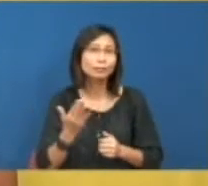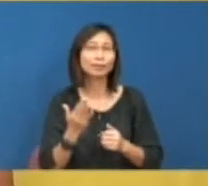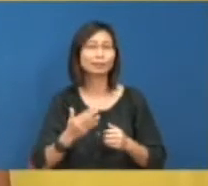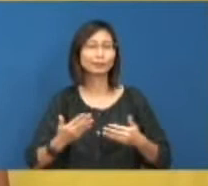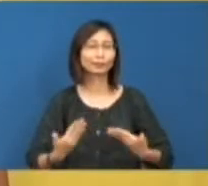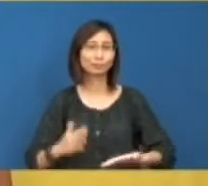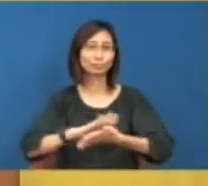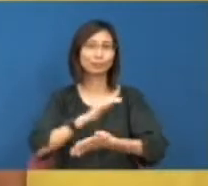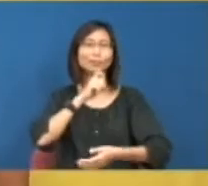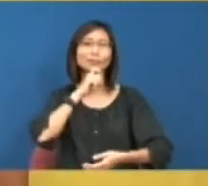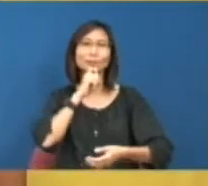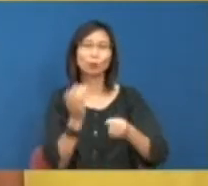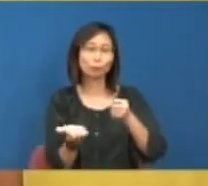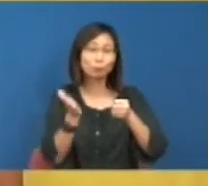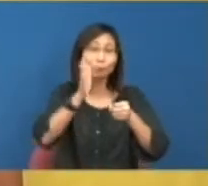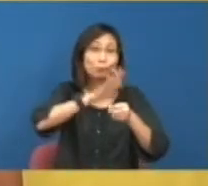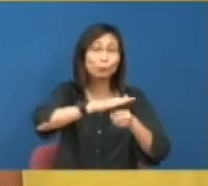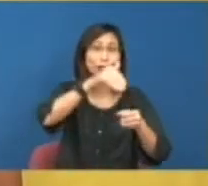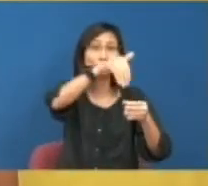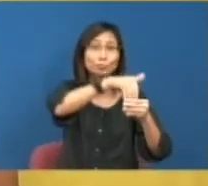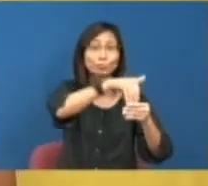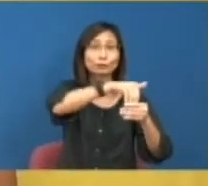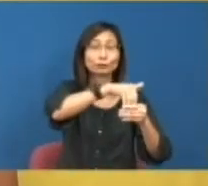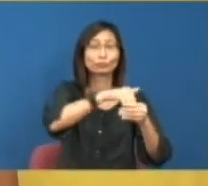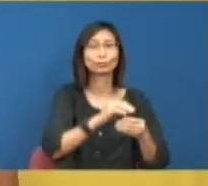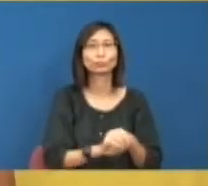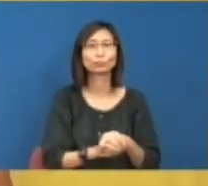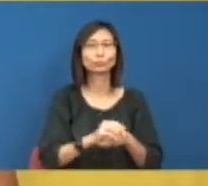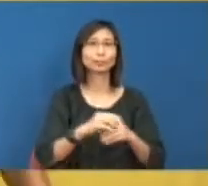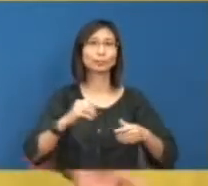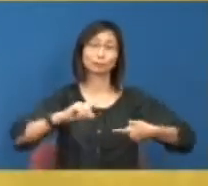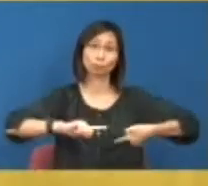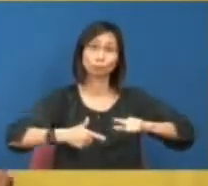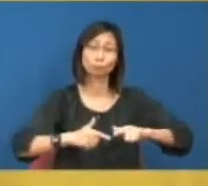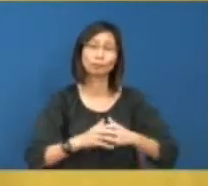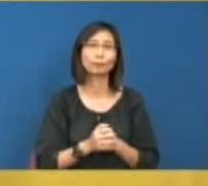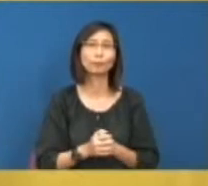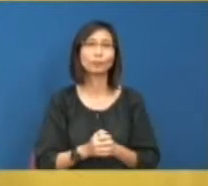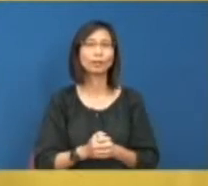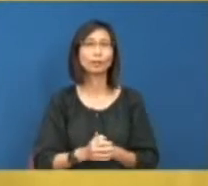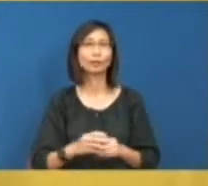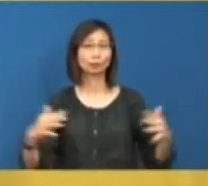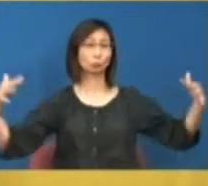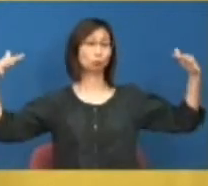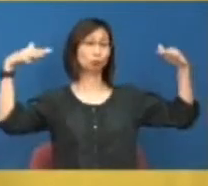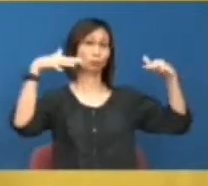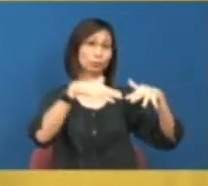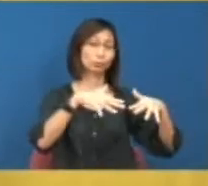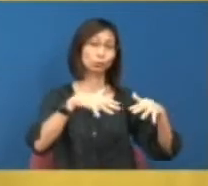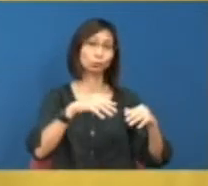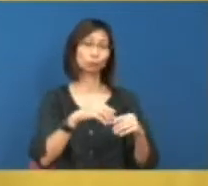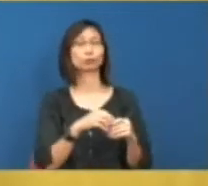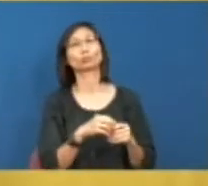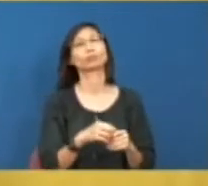替死機制咁自然係變成痛此之敵啦，係咪？咁其實嗰日我喺嗰、那個